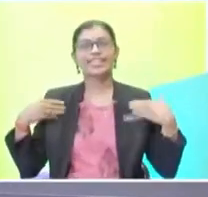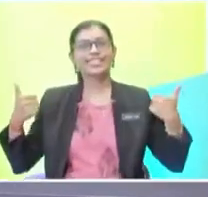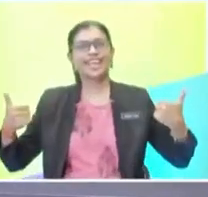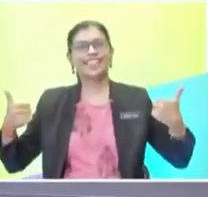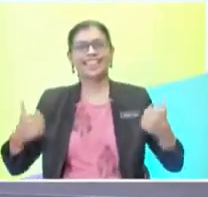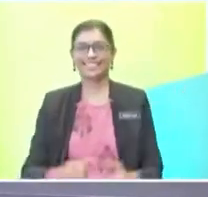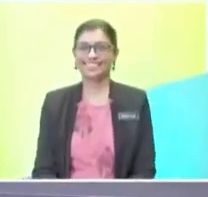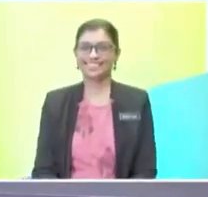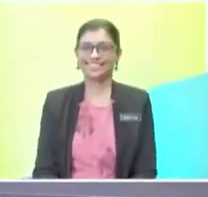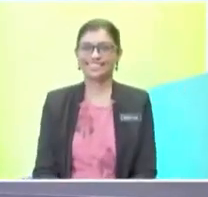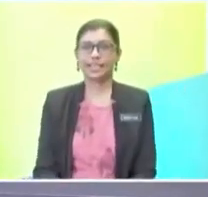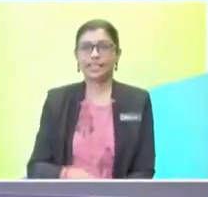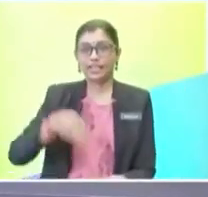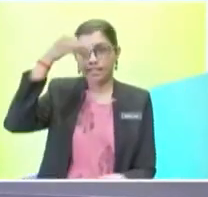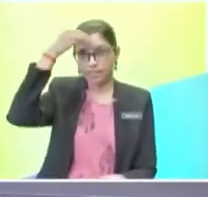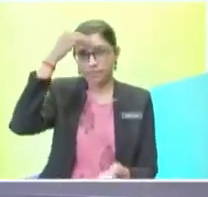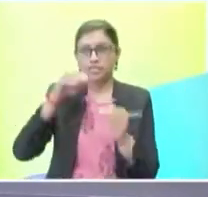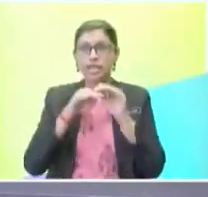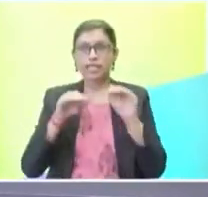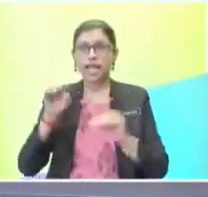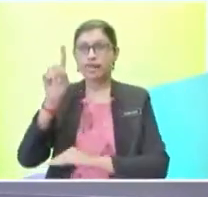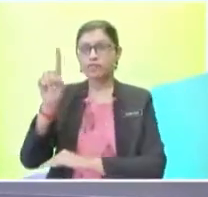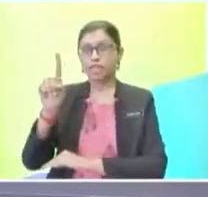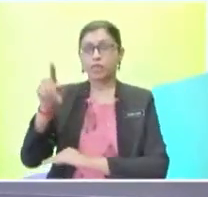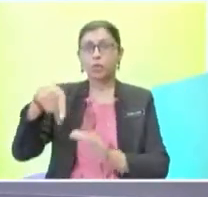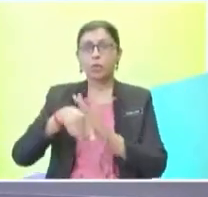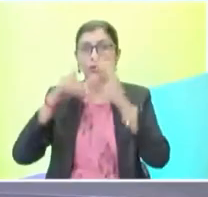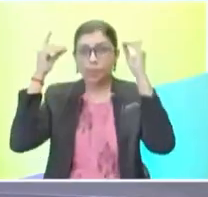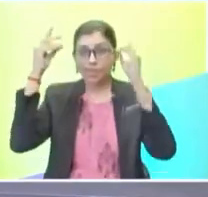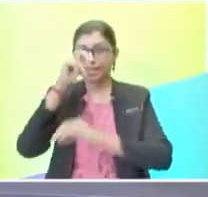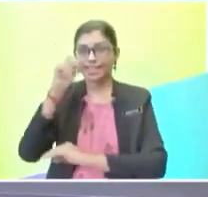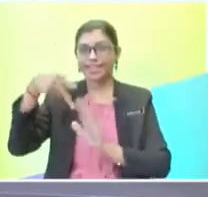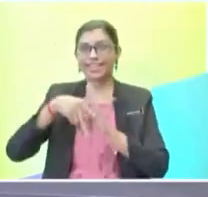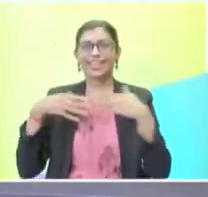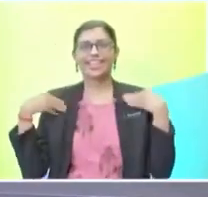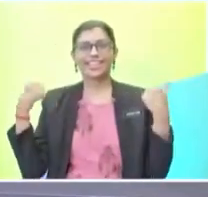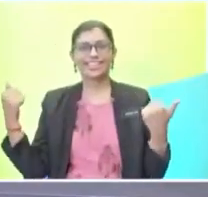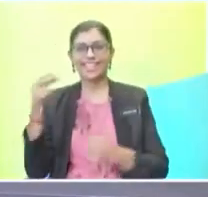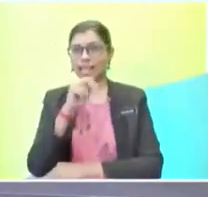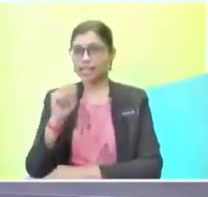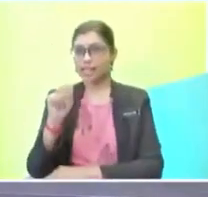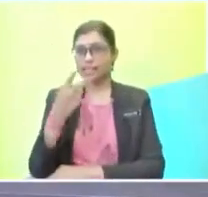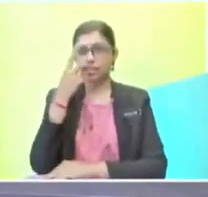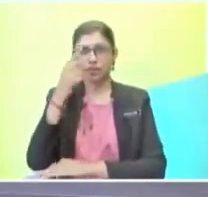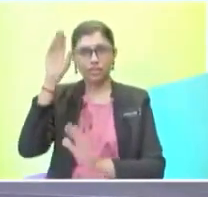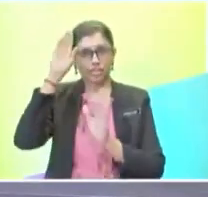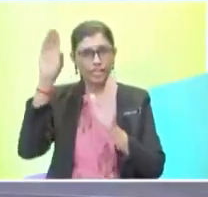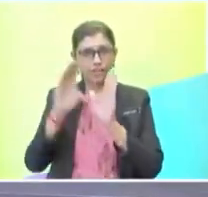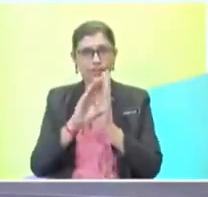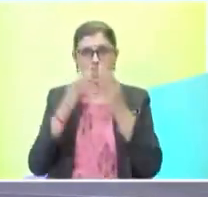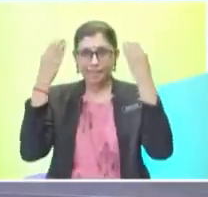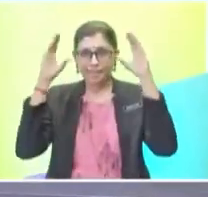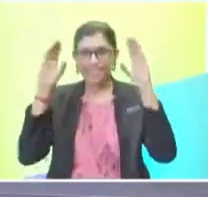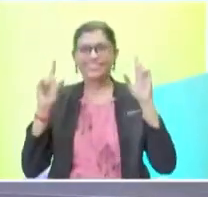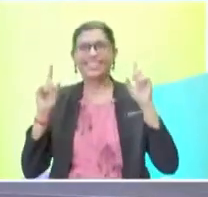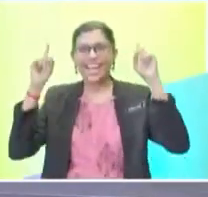nak teruskan dengan slot tahap 1 bagi mata pelajaran pendidikan kesihatan. Nak tahu siapakah guru yang akan bersama-sama dengan Ria pada hari ini? Ayuh